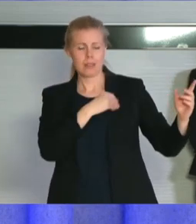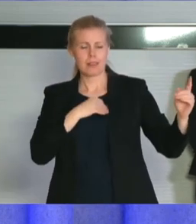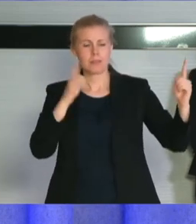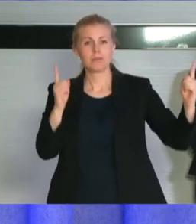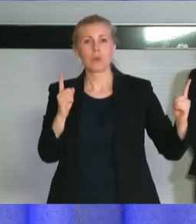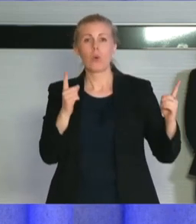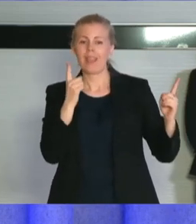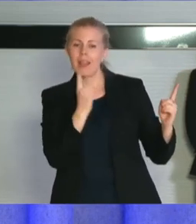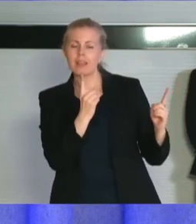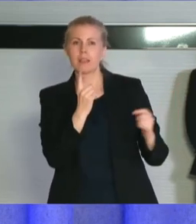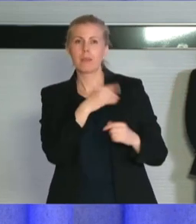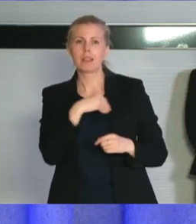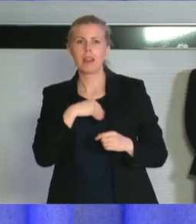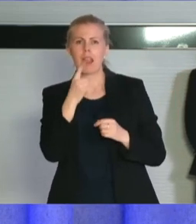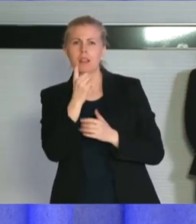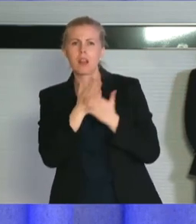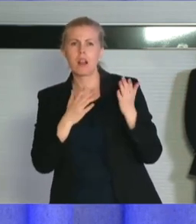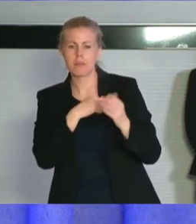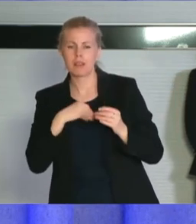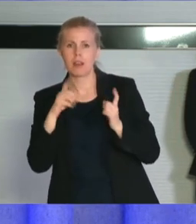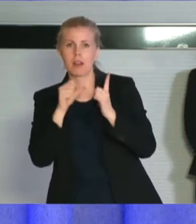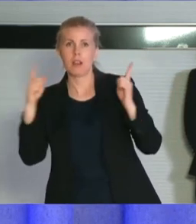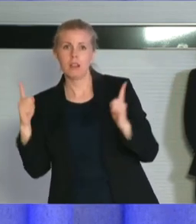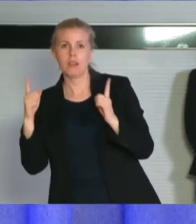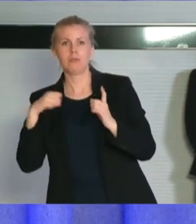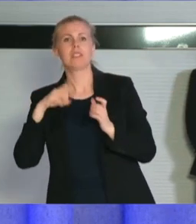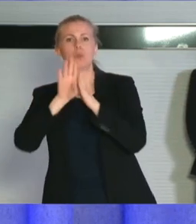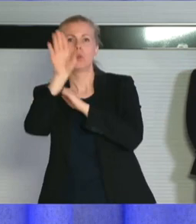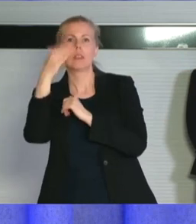1 meter, 1,5 meter hvis du kan gjøre det når du er ute på tur. Begrensninger på hvor mange